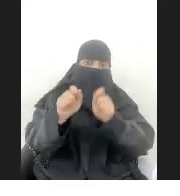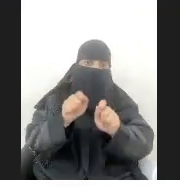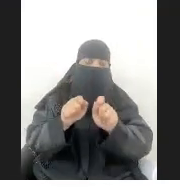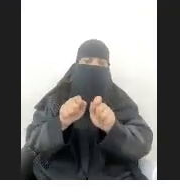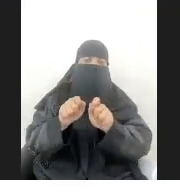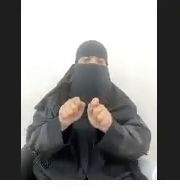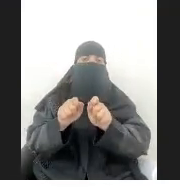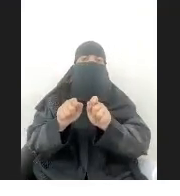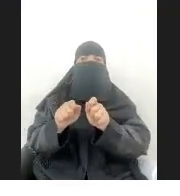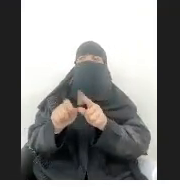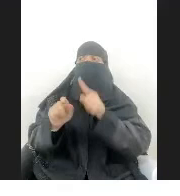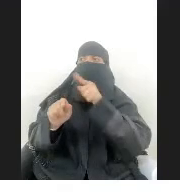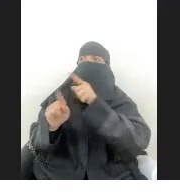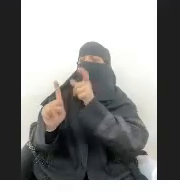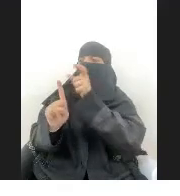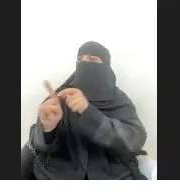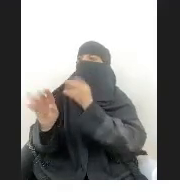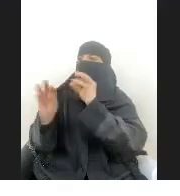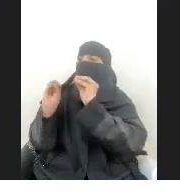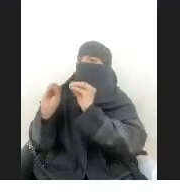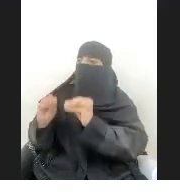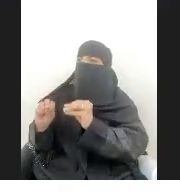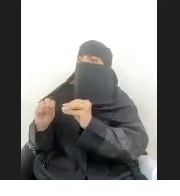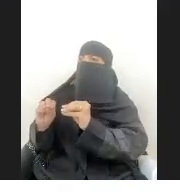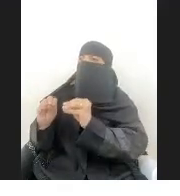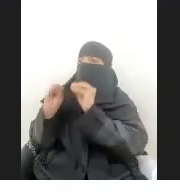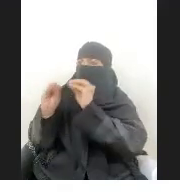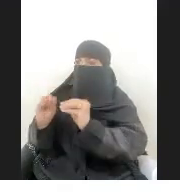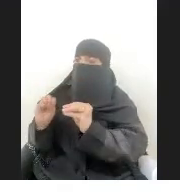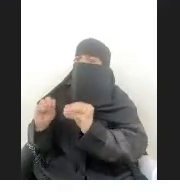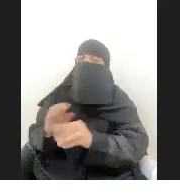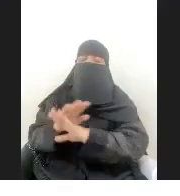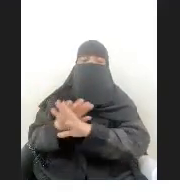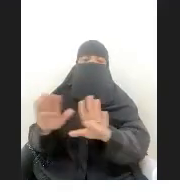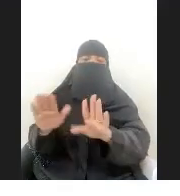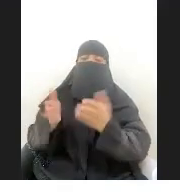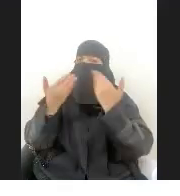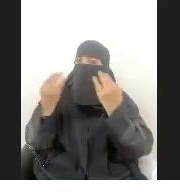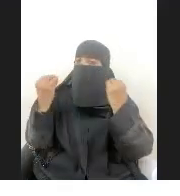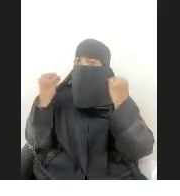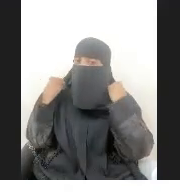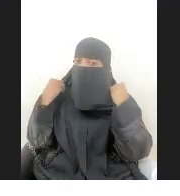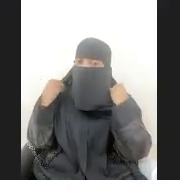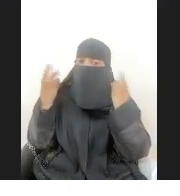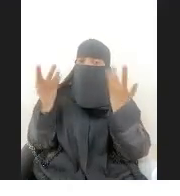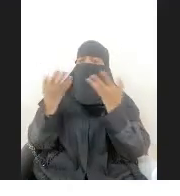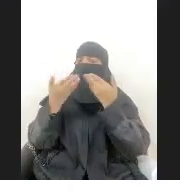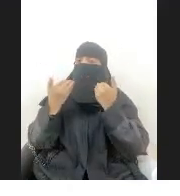متلقي للمعلومات، فما هيفرق ولا شيء، ما يعني كأننا ما سوينا شيء.